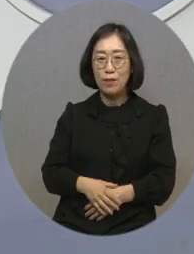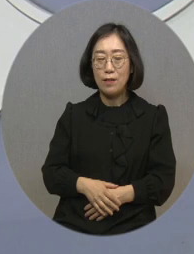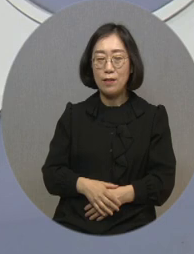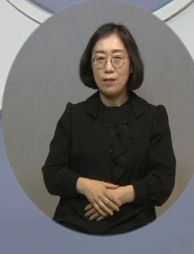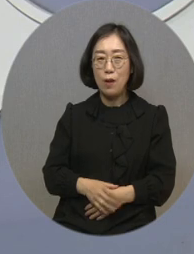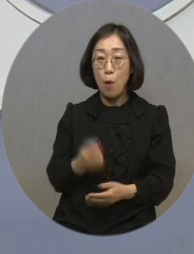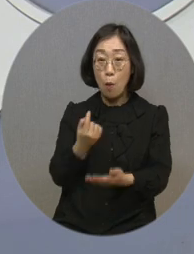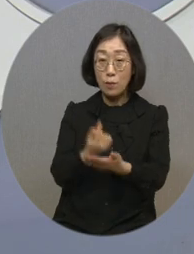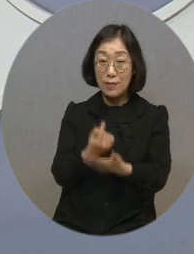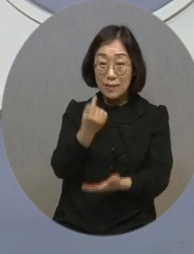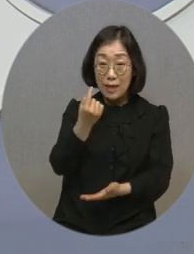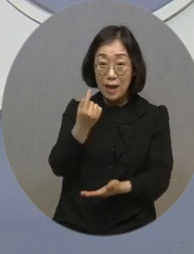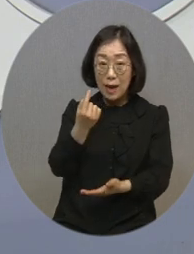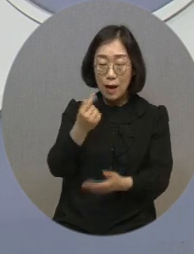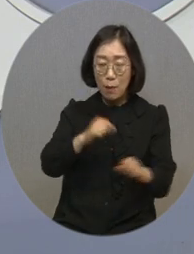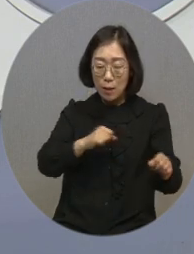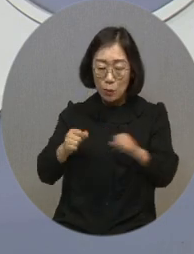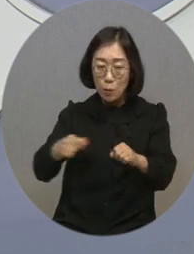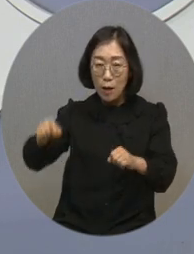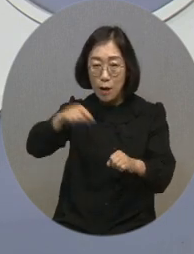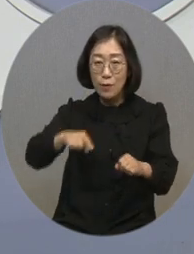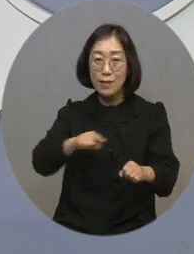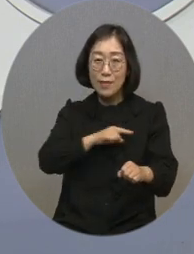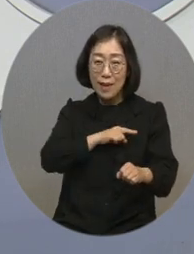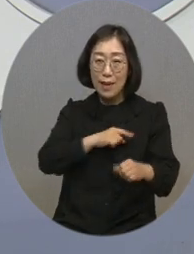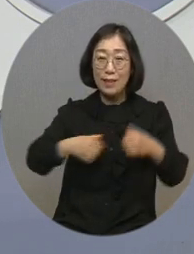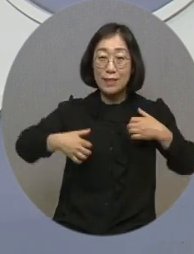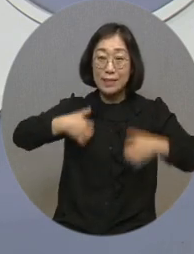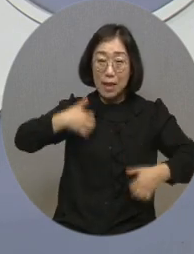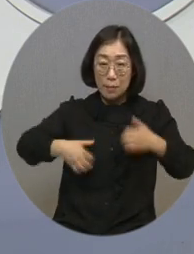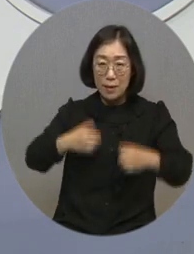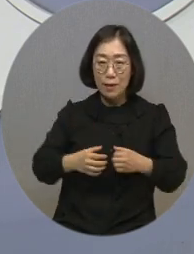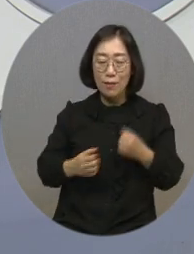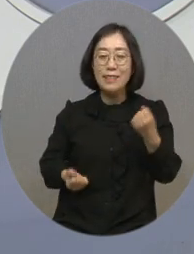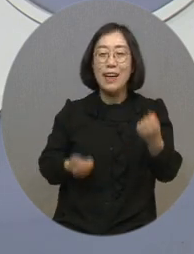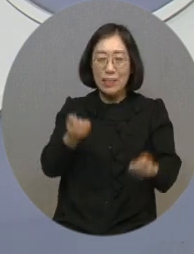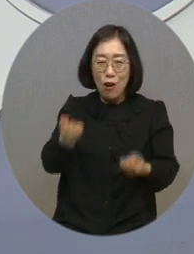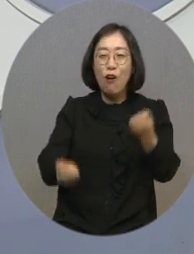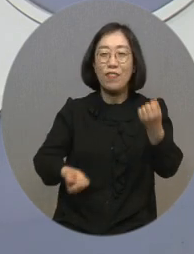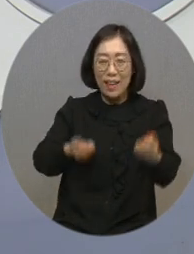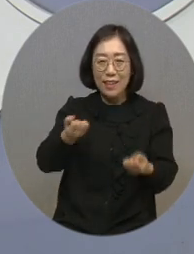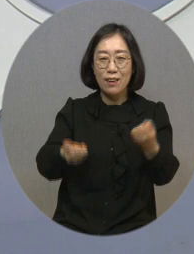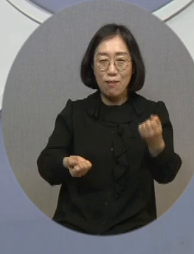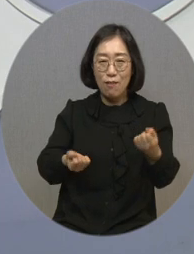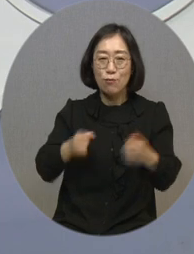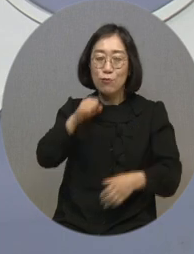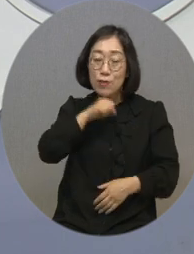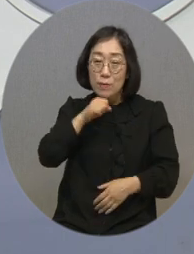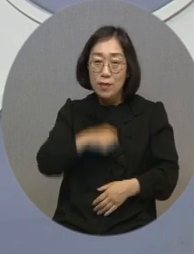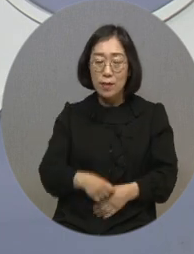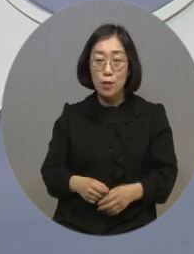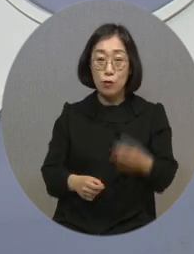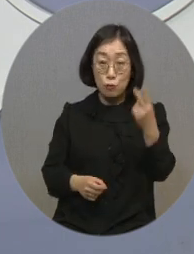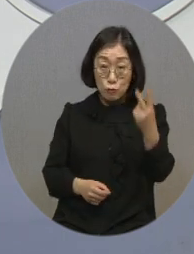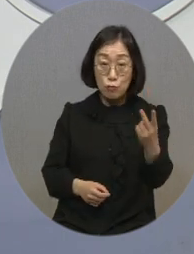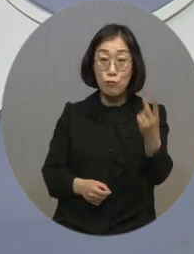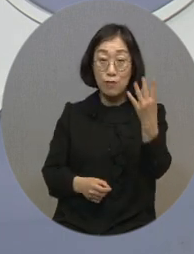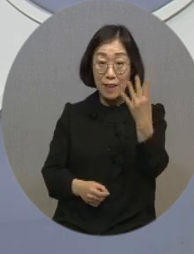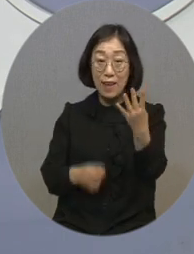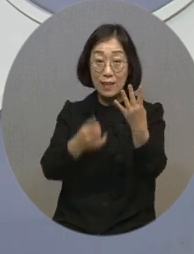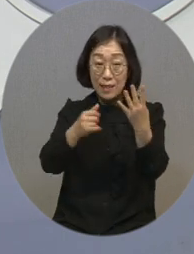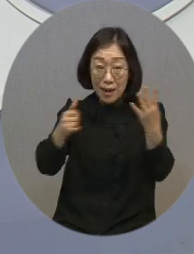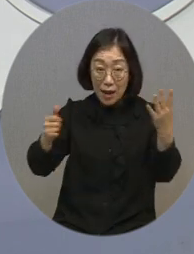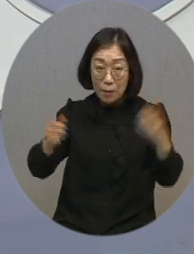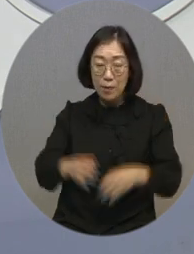혼자 하는 것 중에서 가장 재밌는 거는 제가 해보니까는 사이클, 자전거 타는 거다. 그리고 두 명이나 네 명이 할